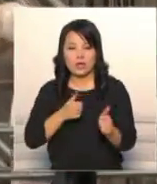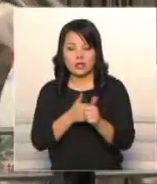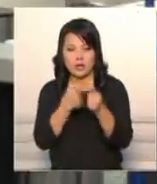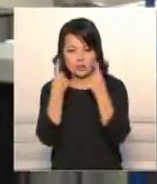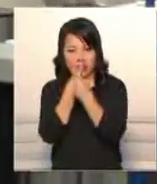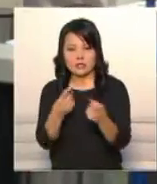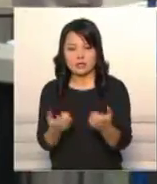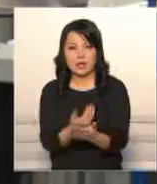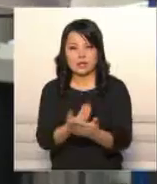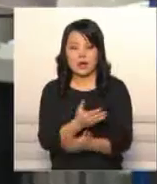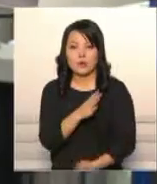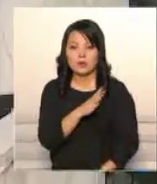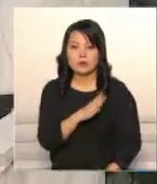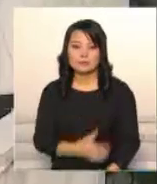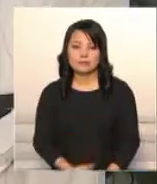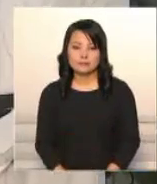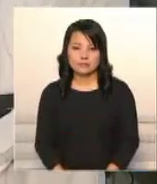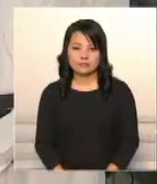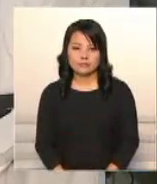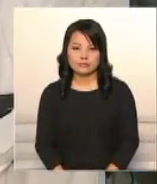мәлімдеді.